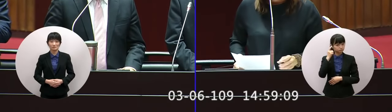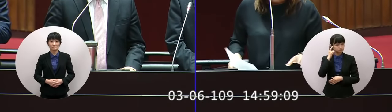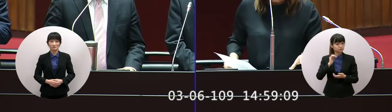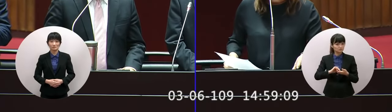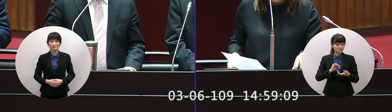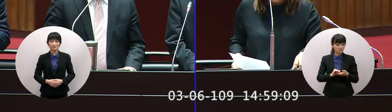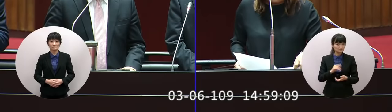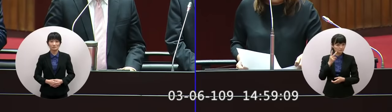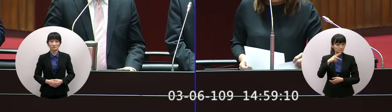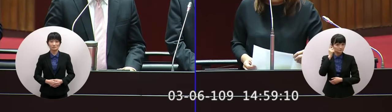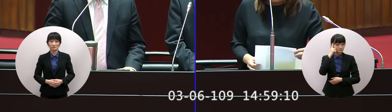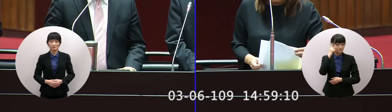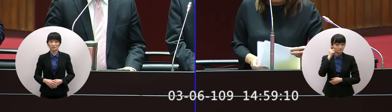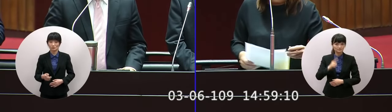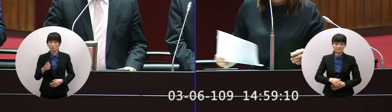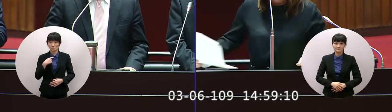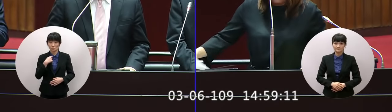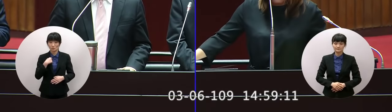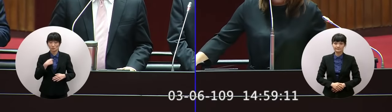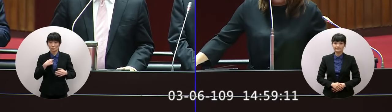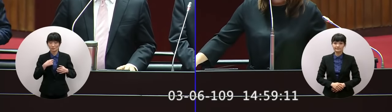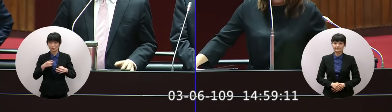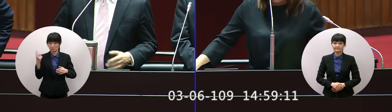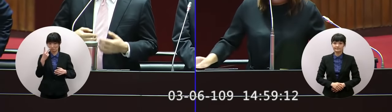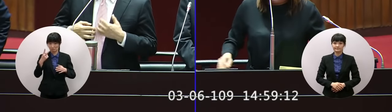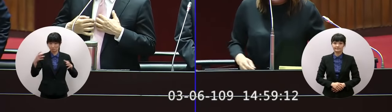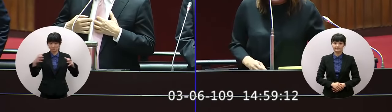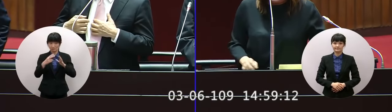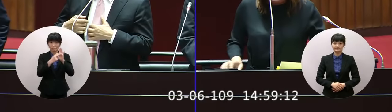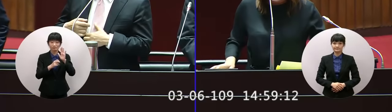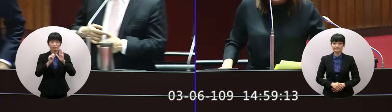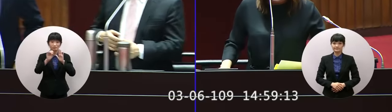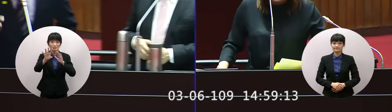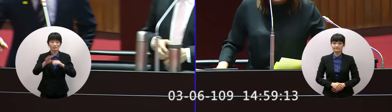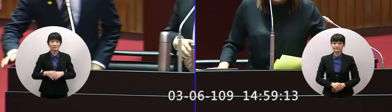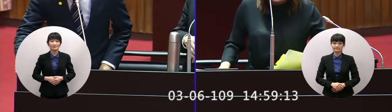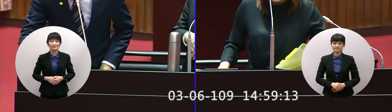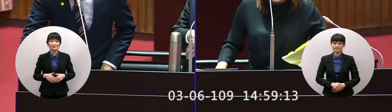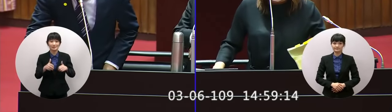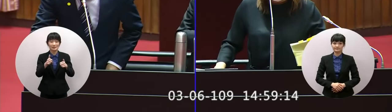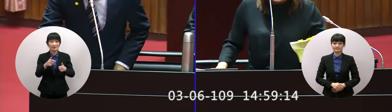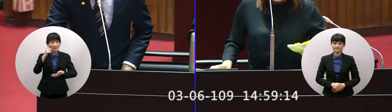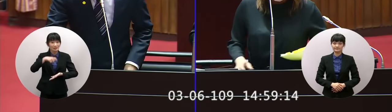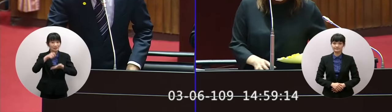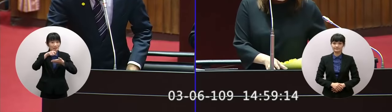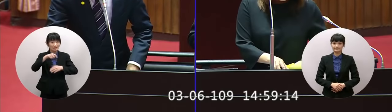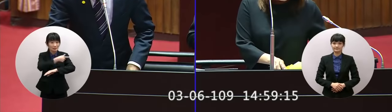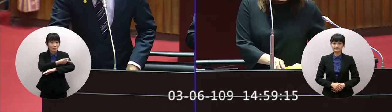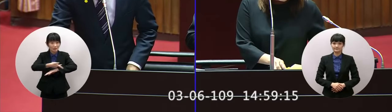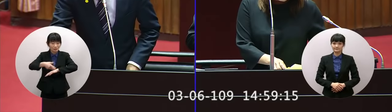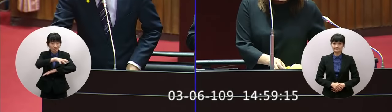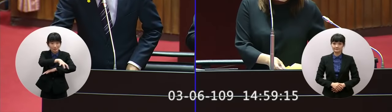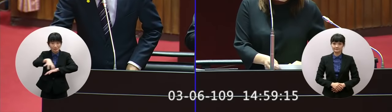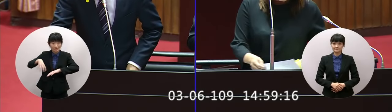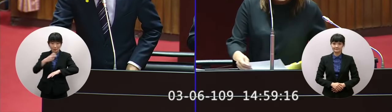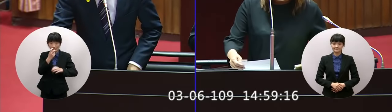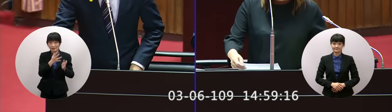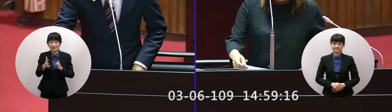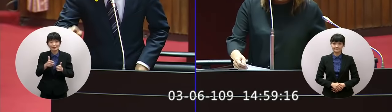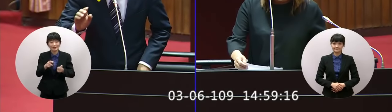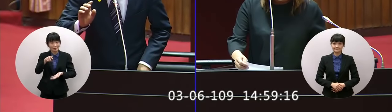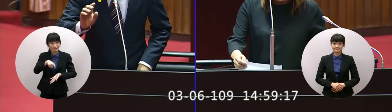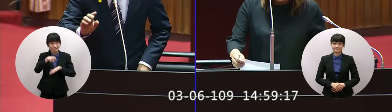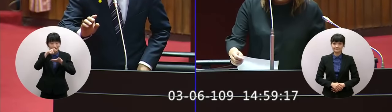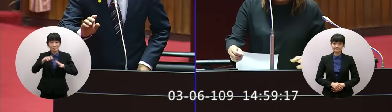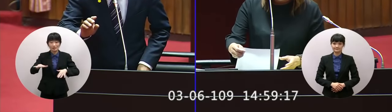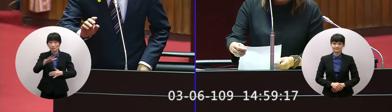的。 我可不可以一并两个部分跟你说明，谢谢你讲那个河川地，全国大概